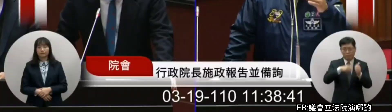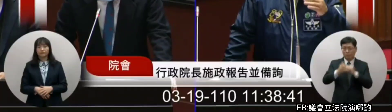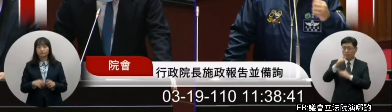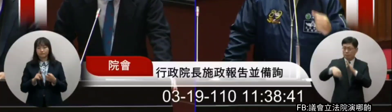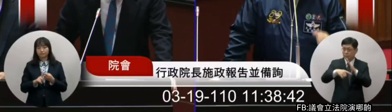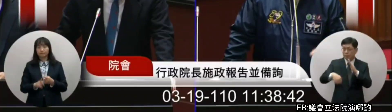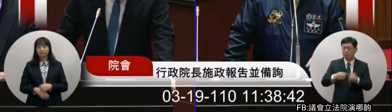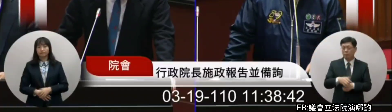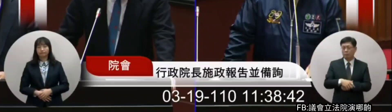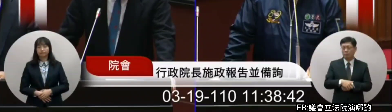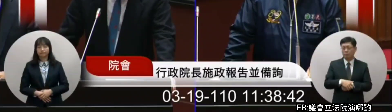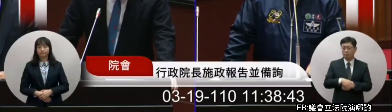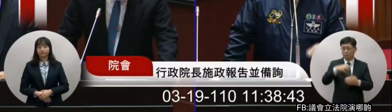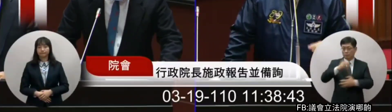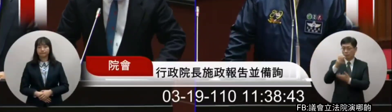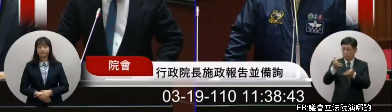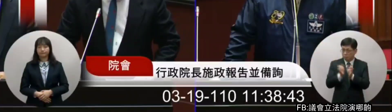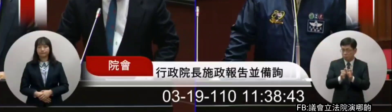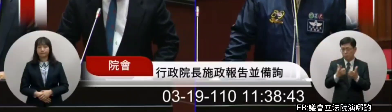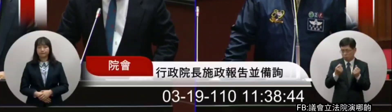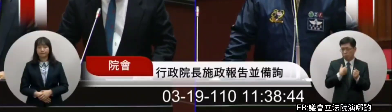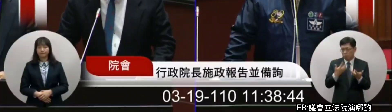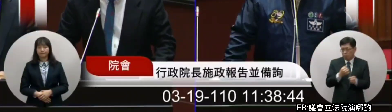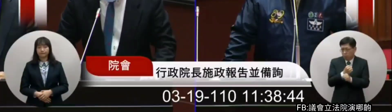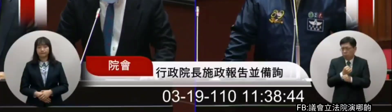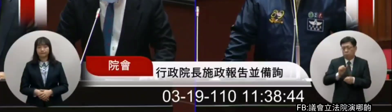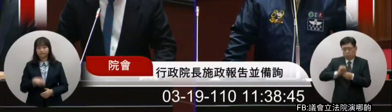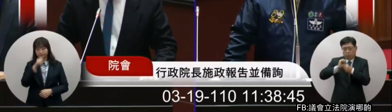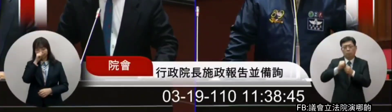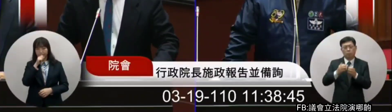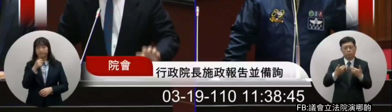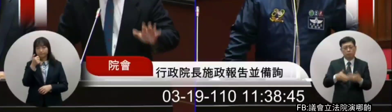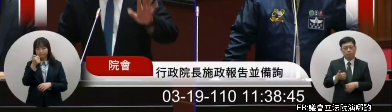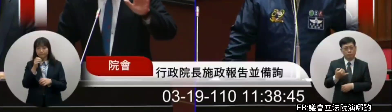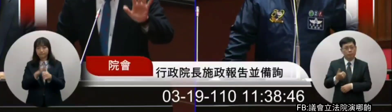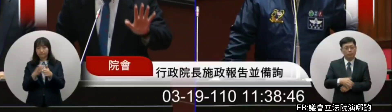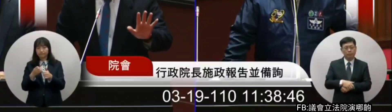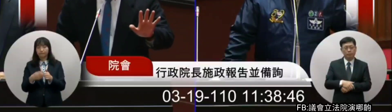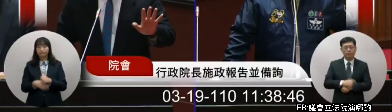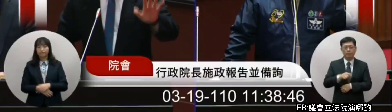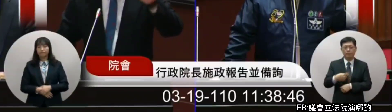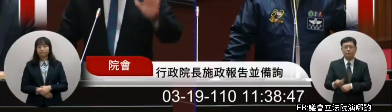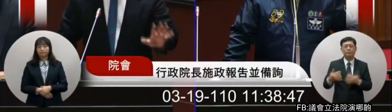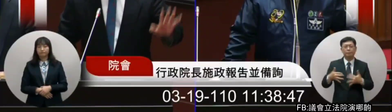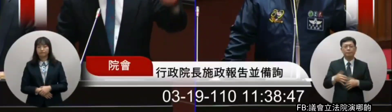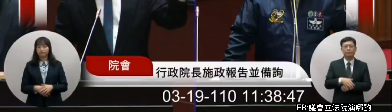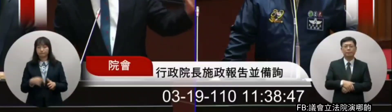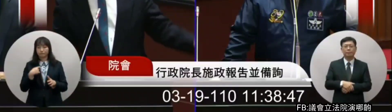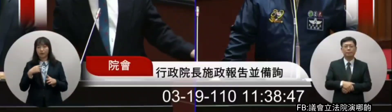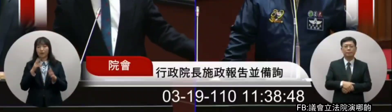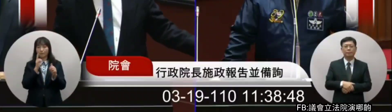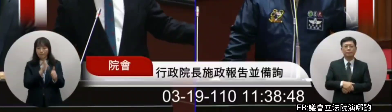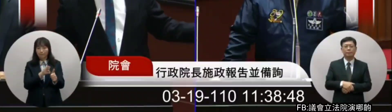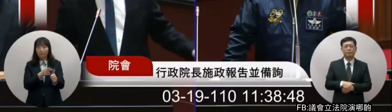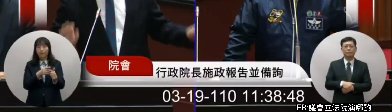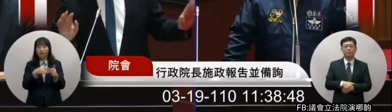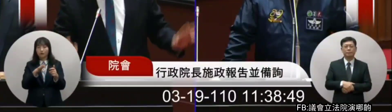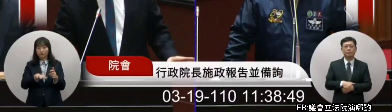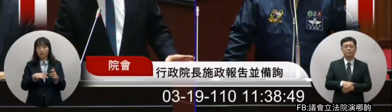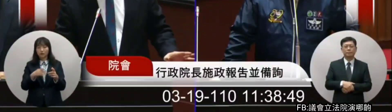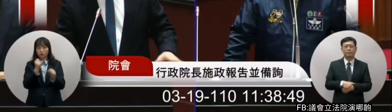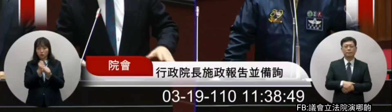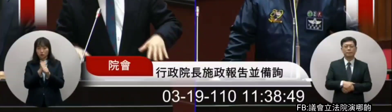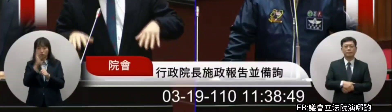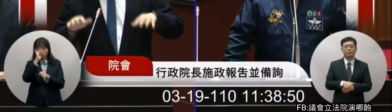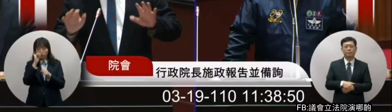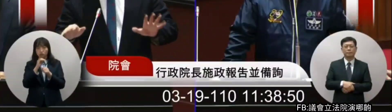院，请内政部还是要多加强，好不好？ 感谢委员。 下一个问题， 我已经指示哈，事实上我们都在